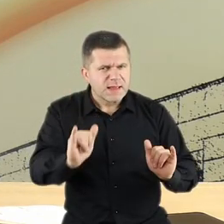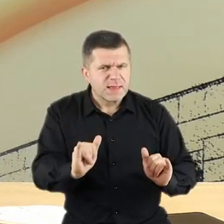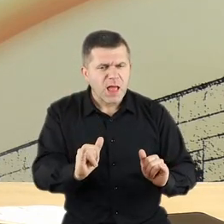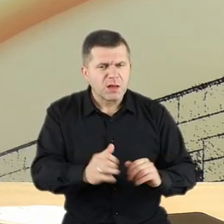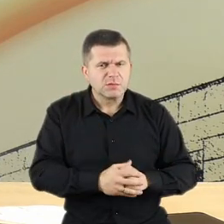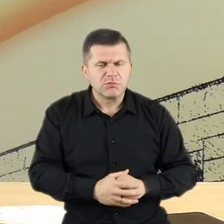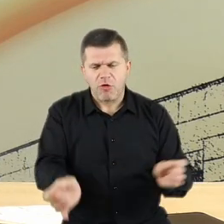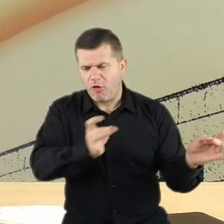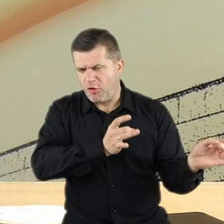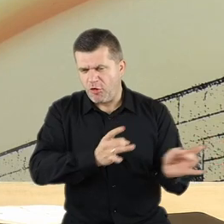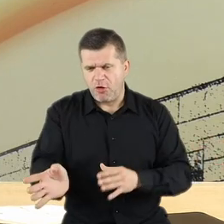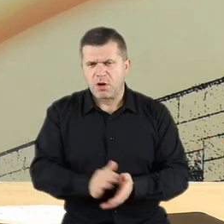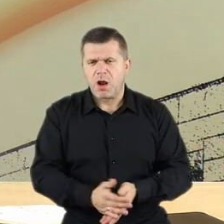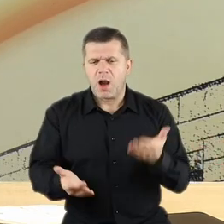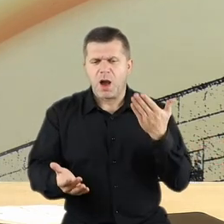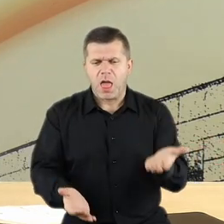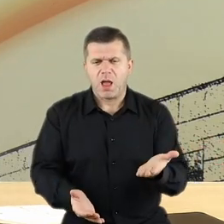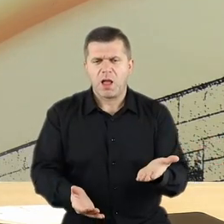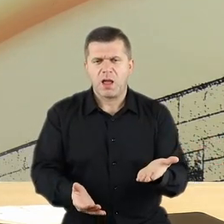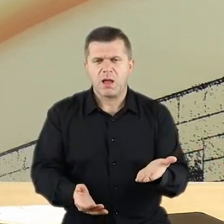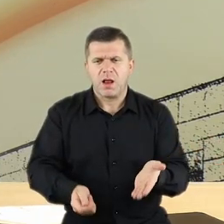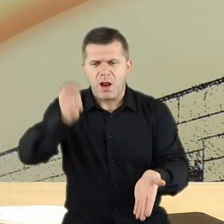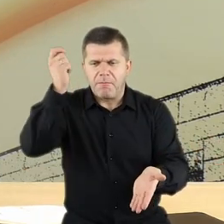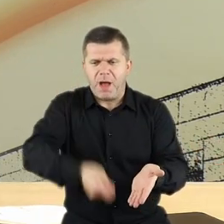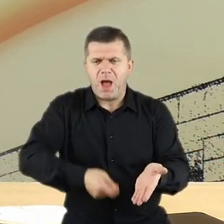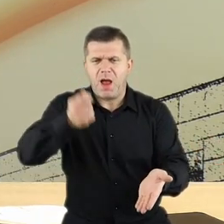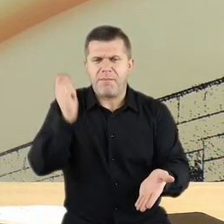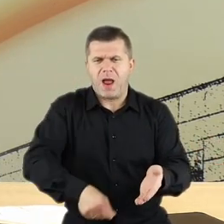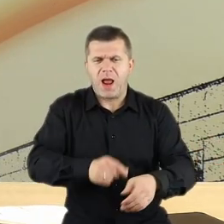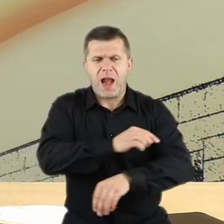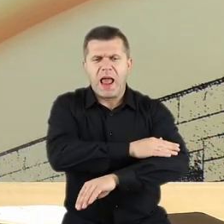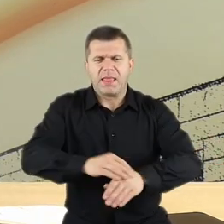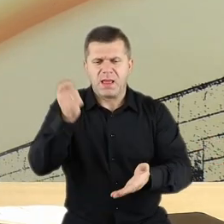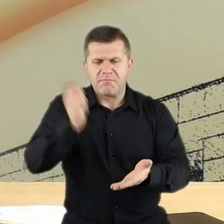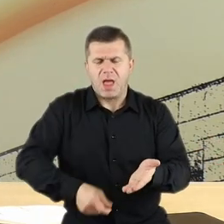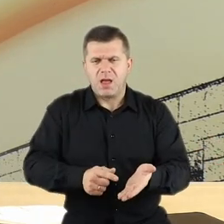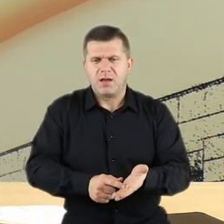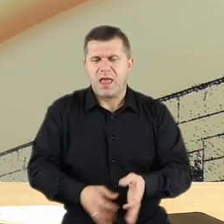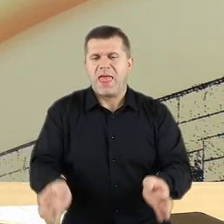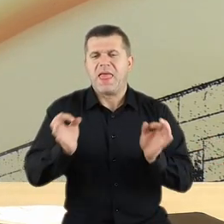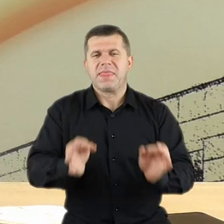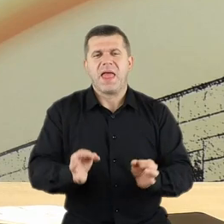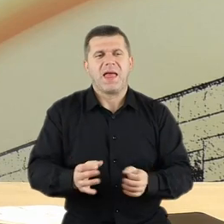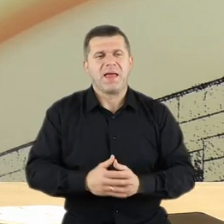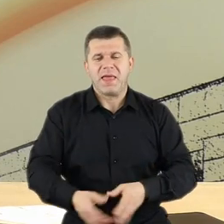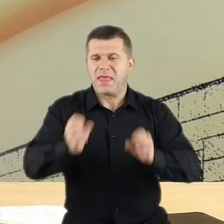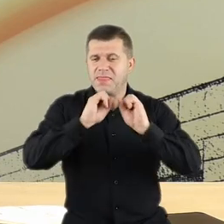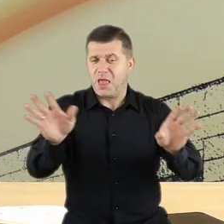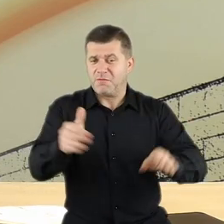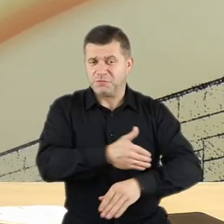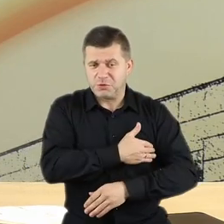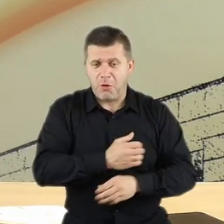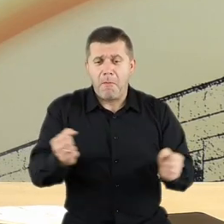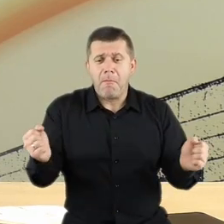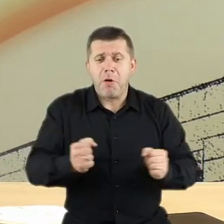trzeba to od razu łapa i lała linijką nie tak jak teraz teraz nauczyciel w szkole